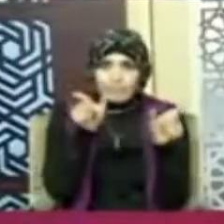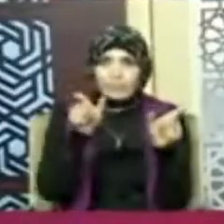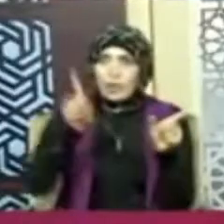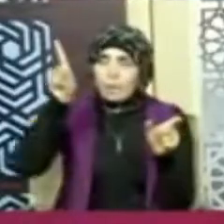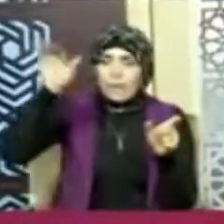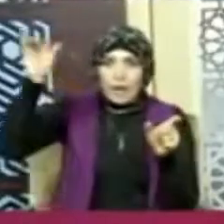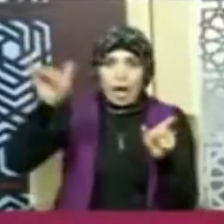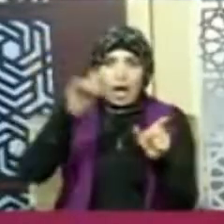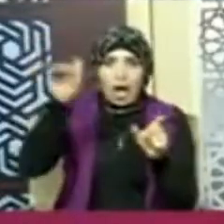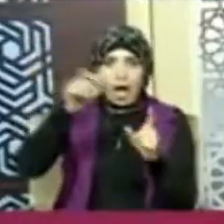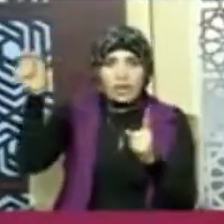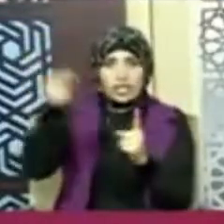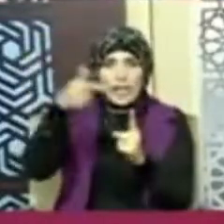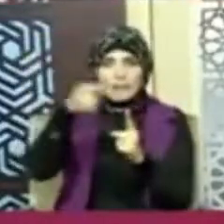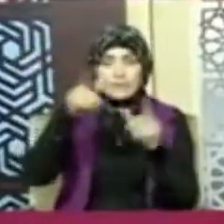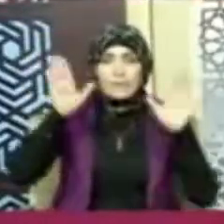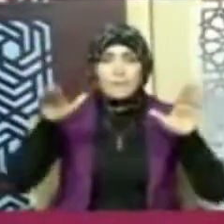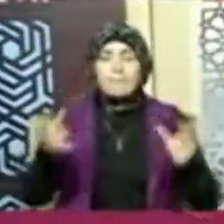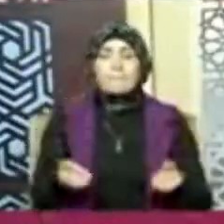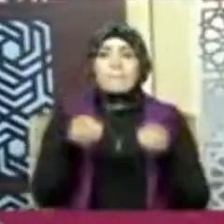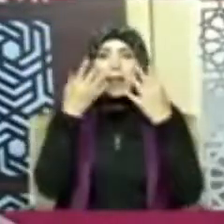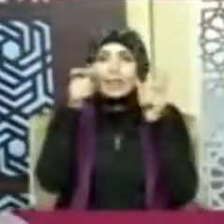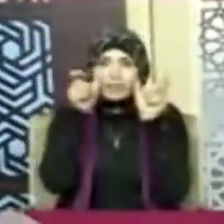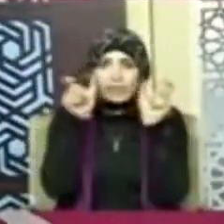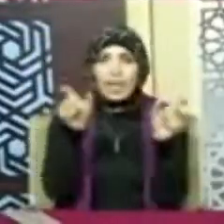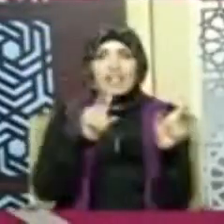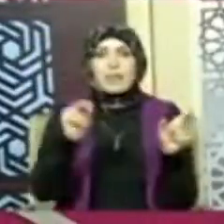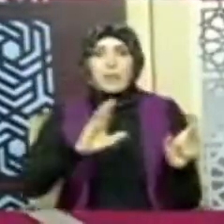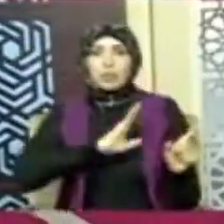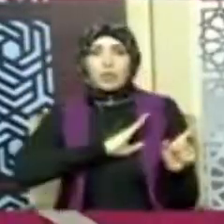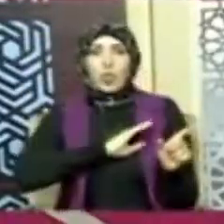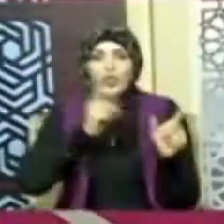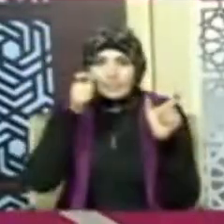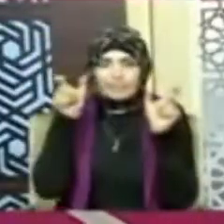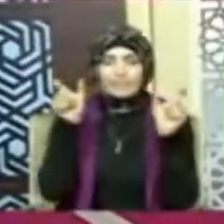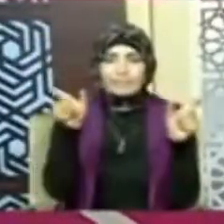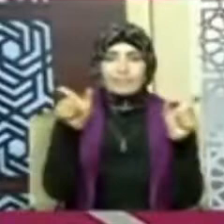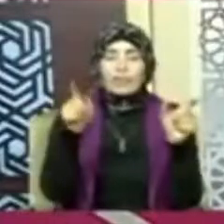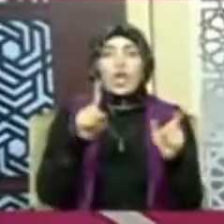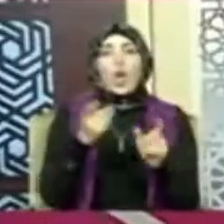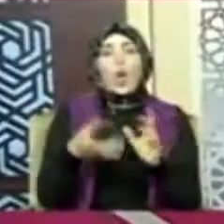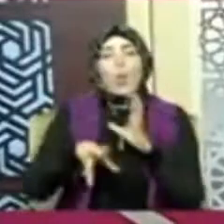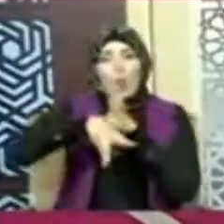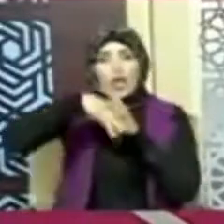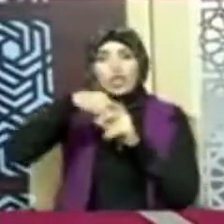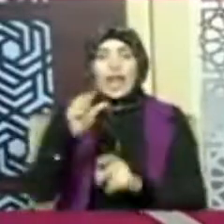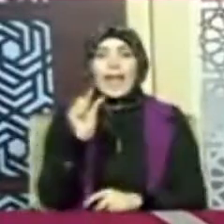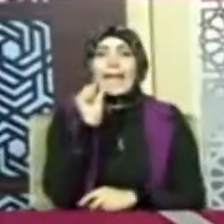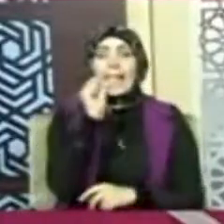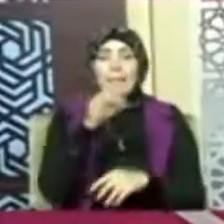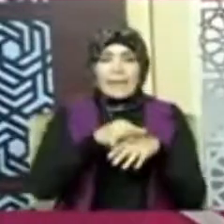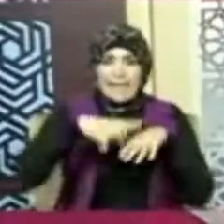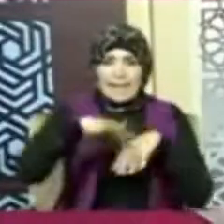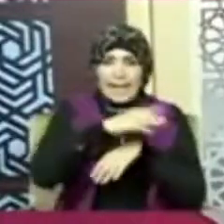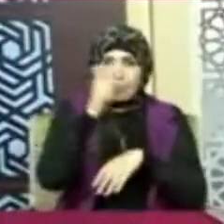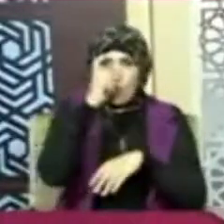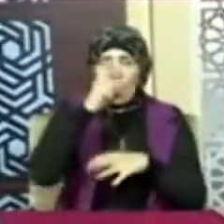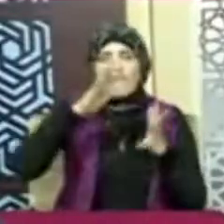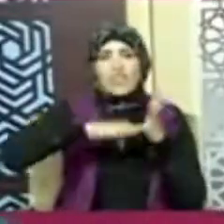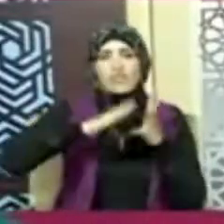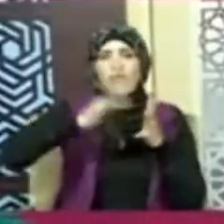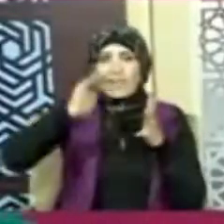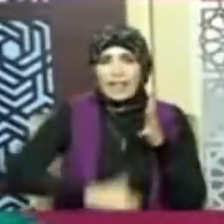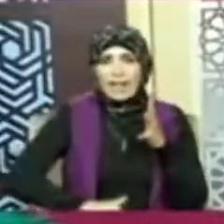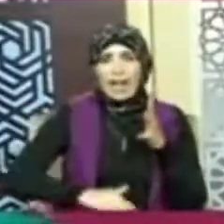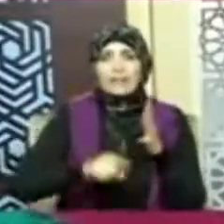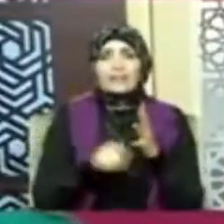بجنود لم تروها، وجعل كلمة الذين كفروا السفلى. وأيده بجنود